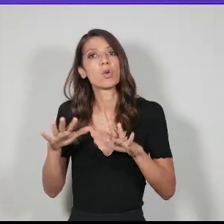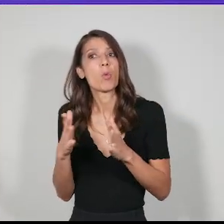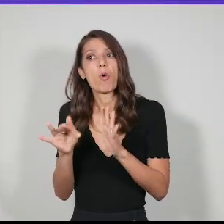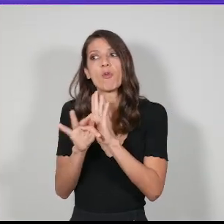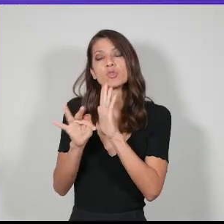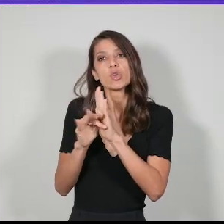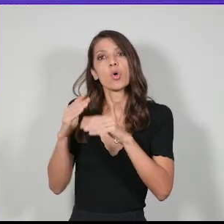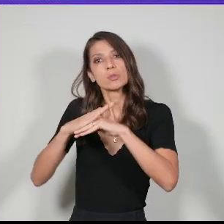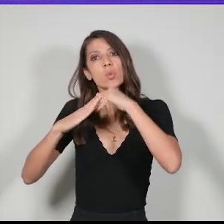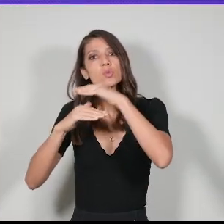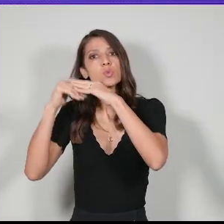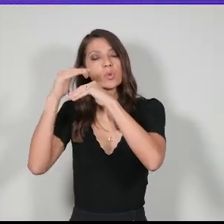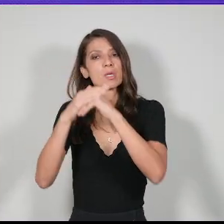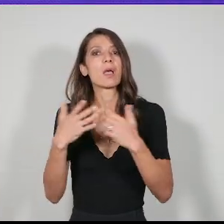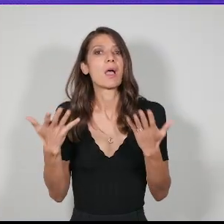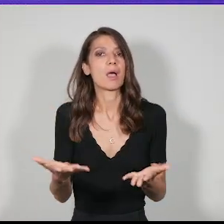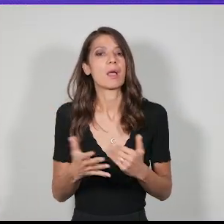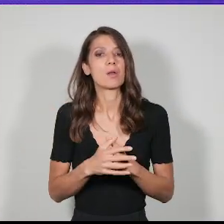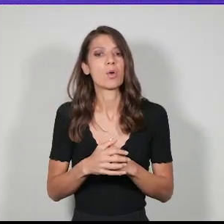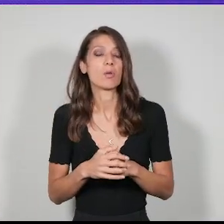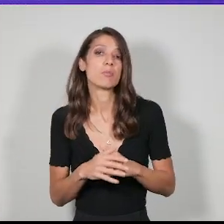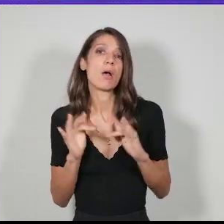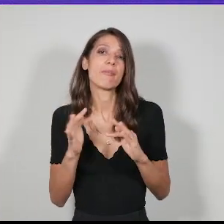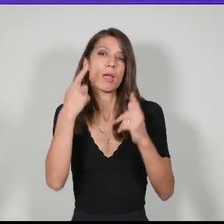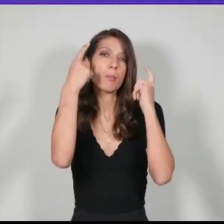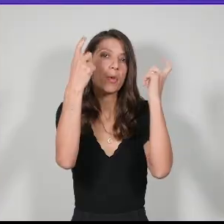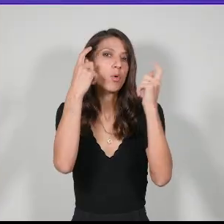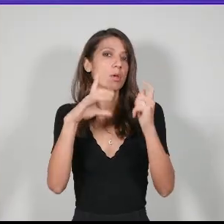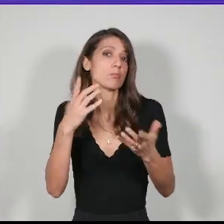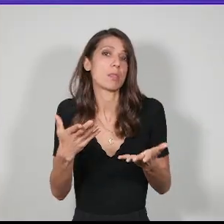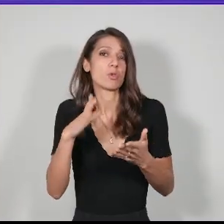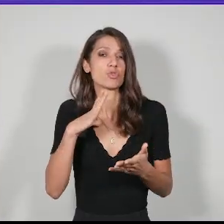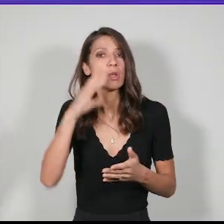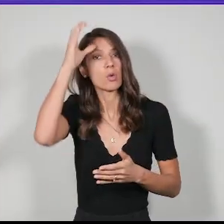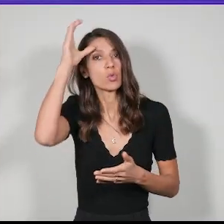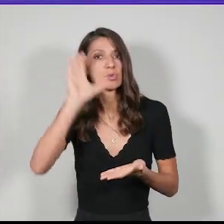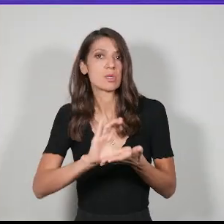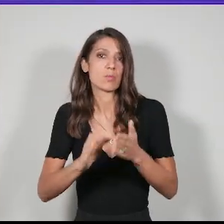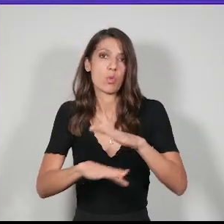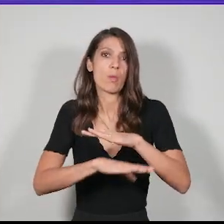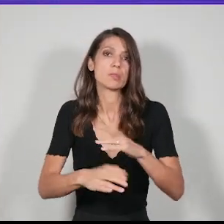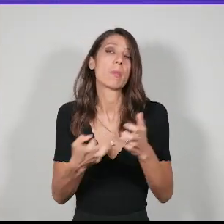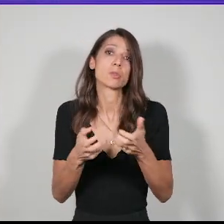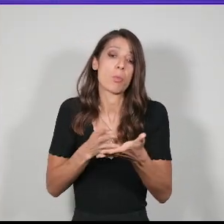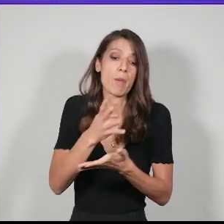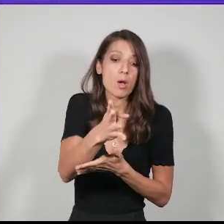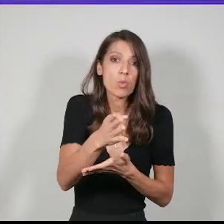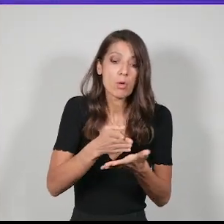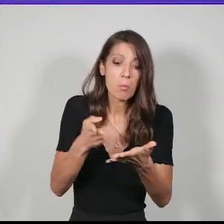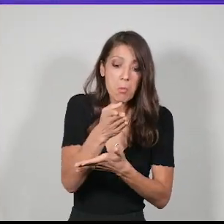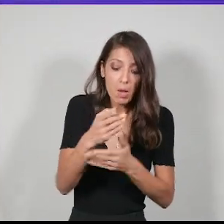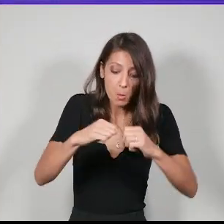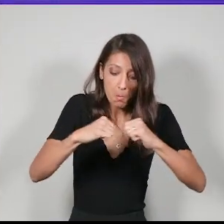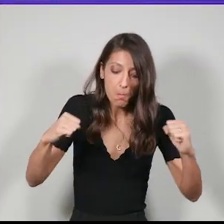construit. Alors, sans rentrer dans le cadre théorique, on a quand même des concepts aujourd'hui qui sont fondateurs, c'est celui du parcours. Qu'est-ce qu'on met derrière la notion de